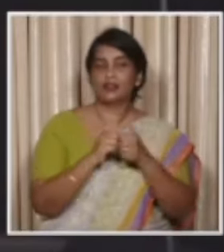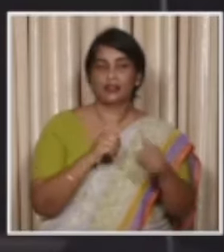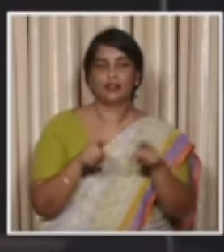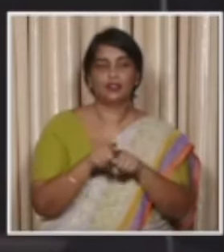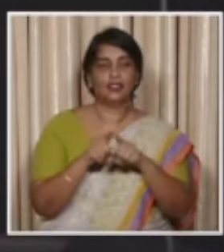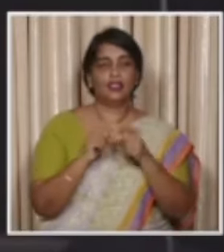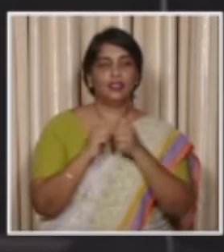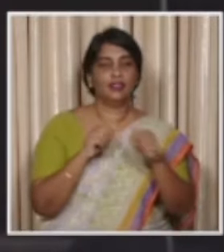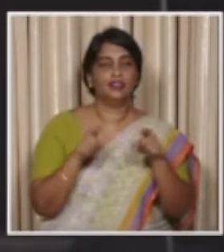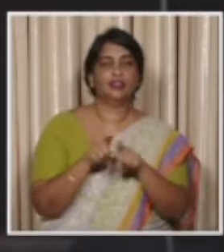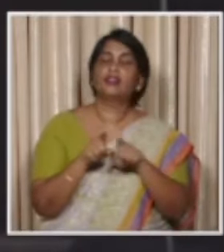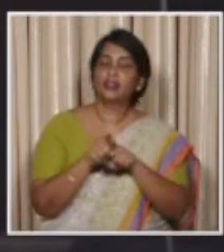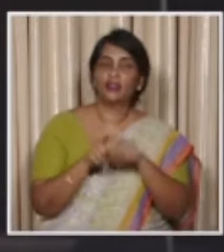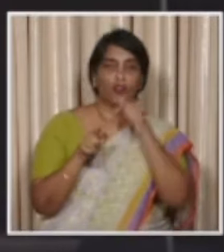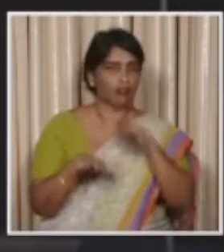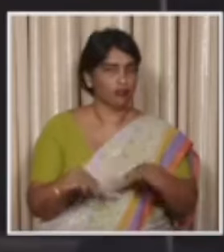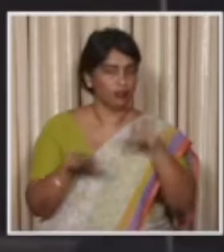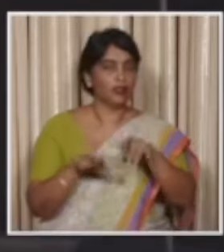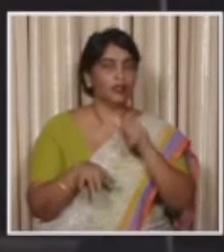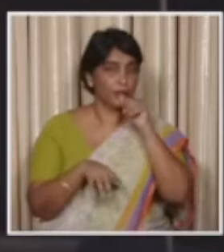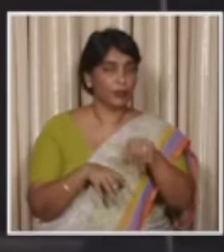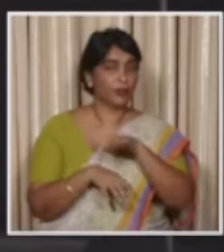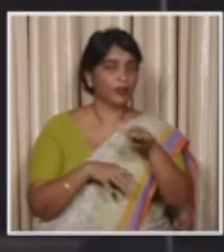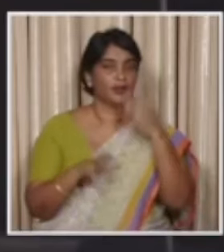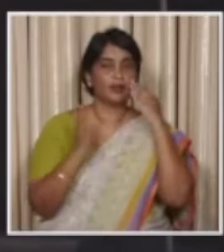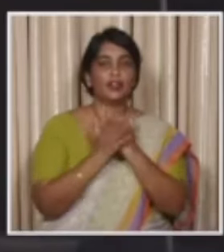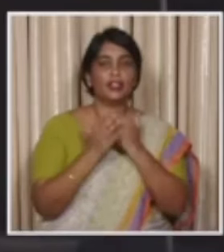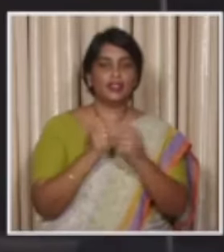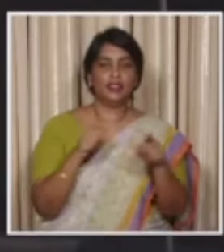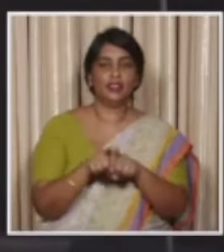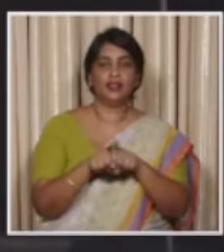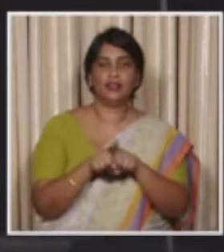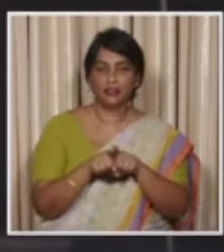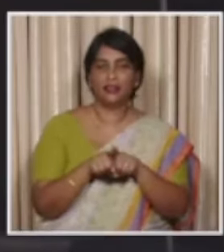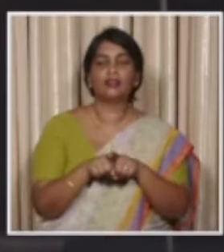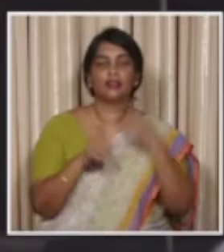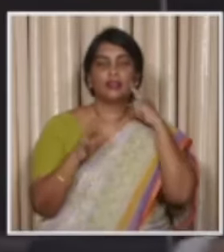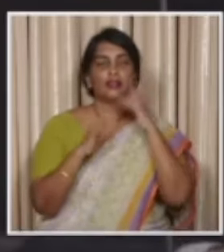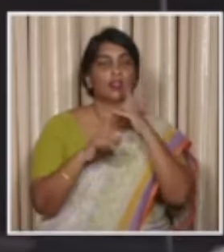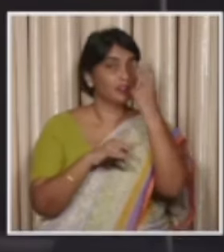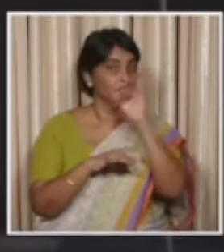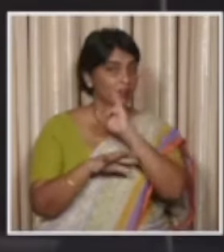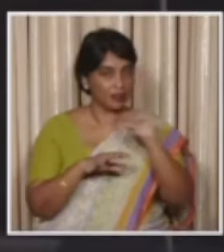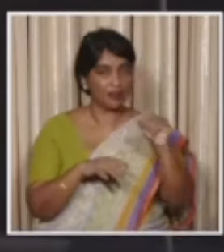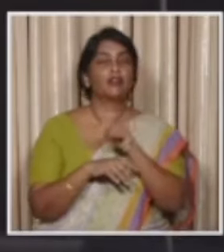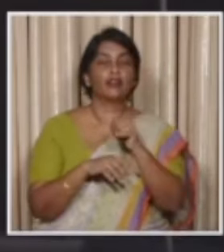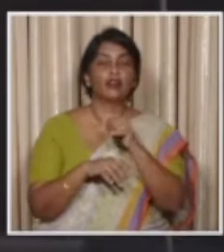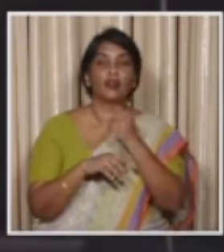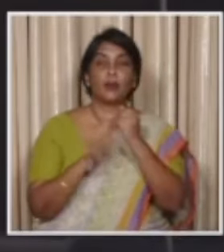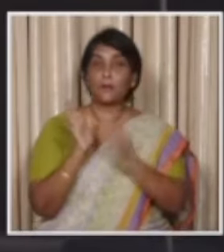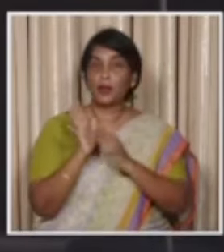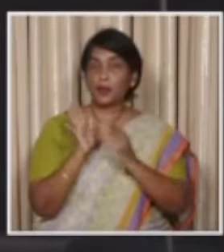සුළු ගංවතුර තත්ත්වයට. මේකදී අපි පැහැදිලිව කියන්න ඕන මුලාසනය ගරු මන්ත්‍රීතුමනි 2016 දී විශේෂයෙන්ම